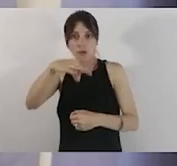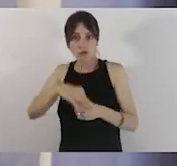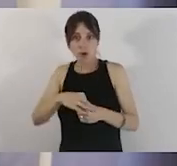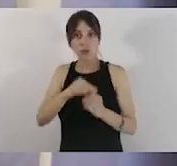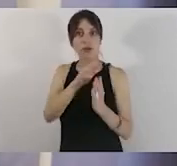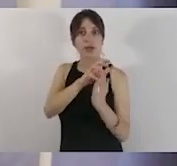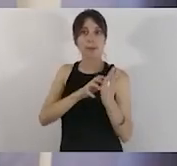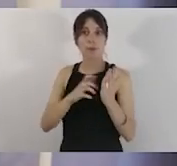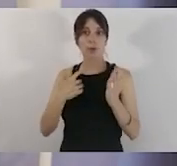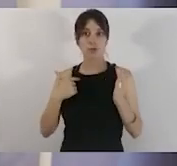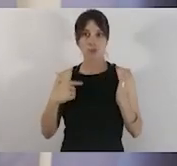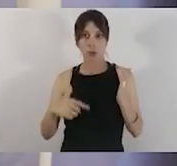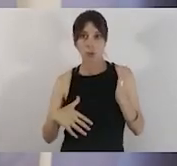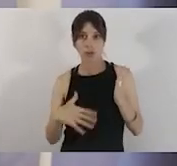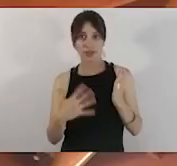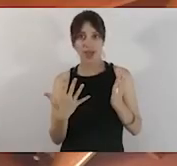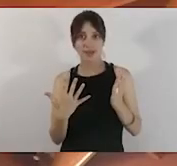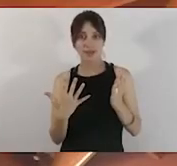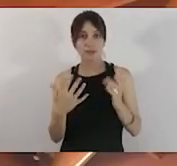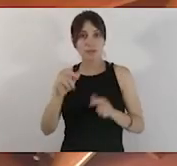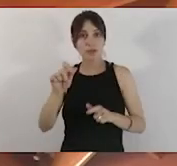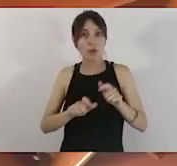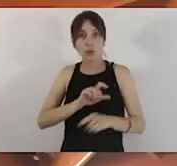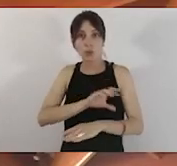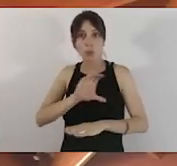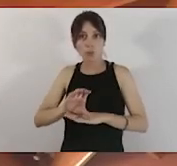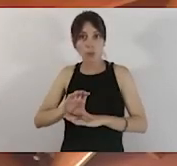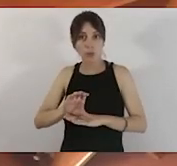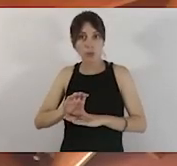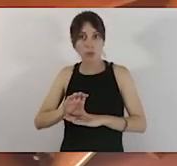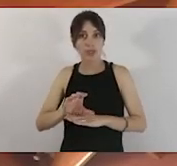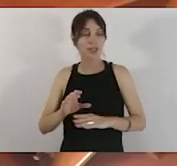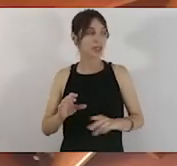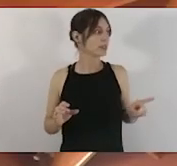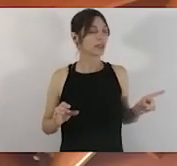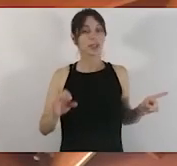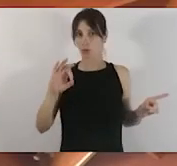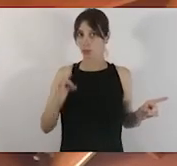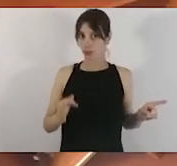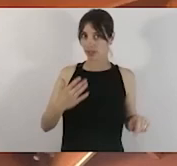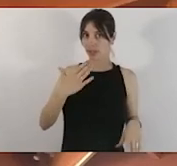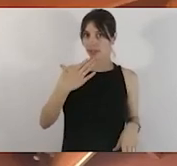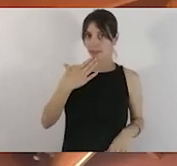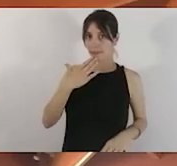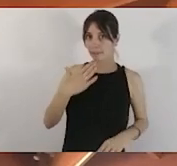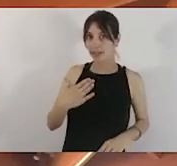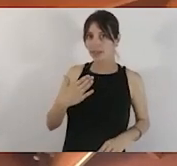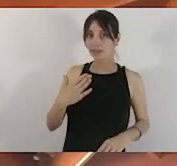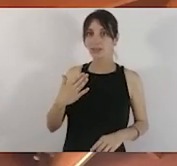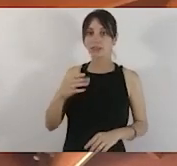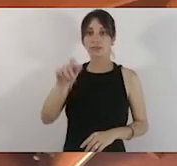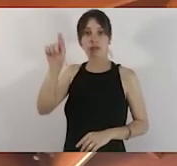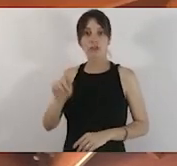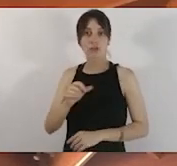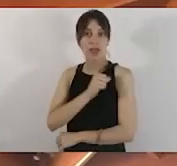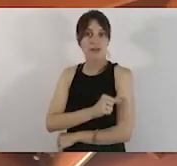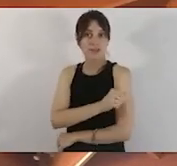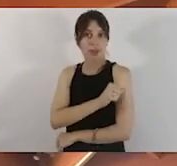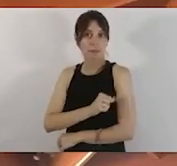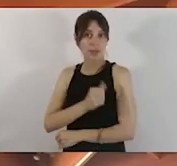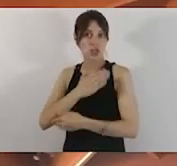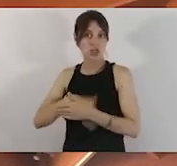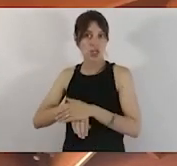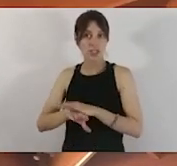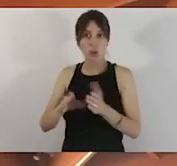rapport numéro 15. Y a-t-il des contre ? Alors oui, je vous remercie pour l'infirmier sur le Frioul, parce